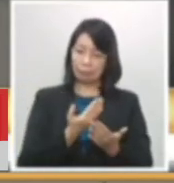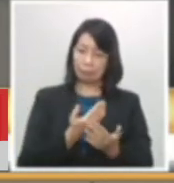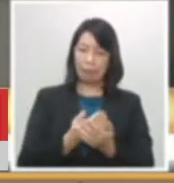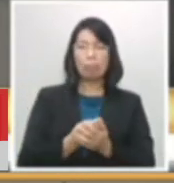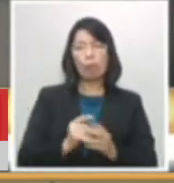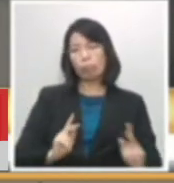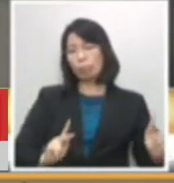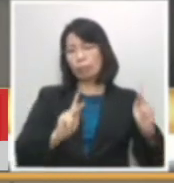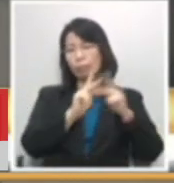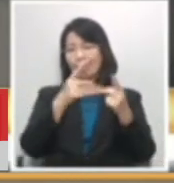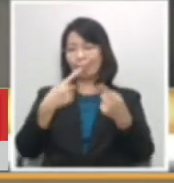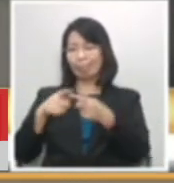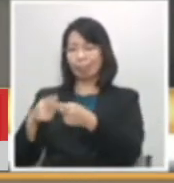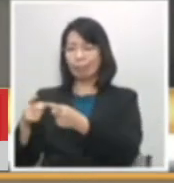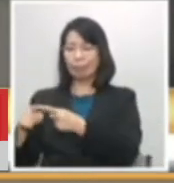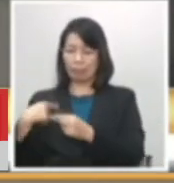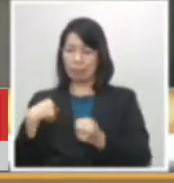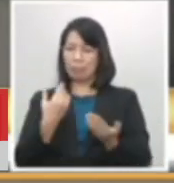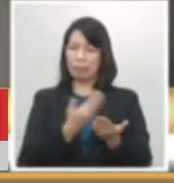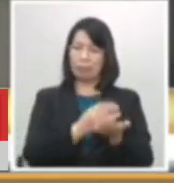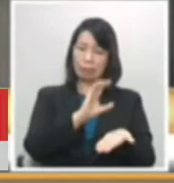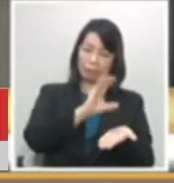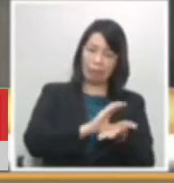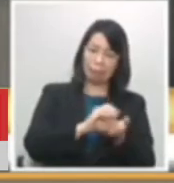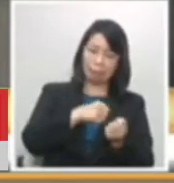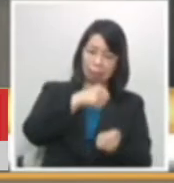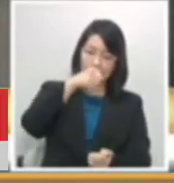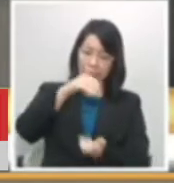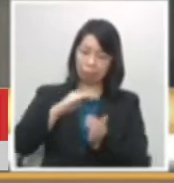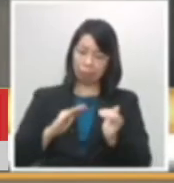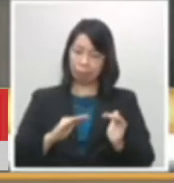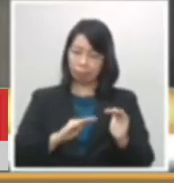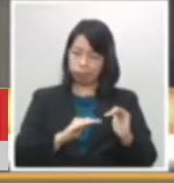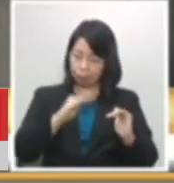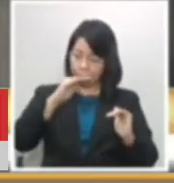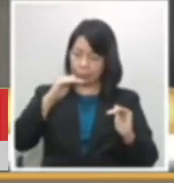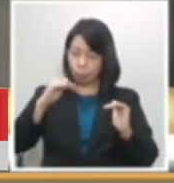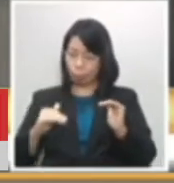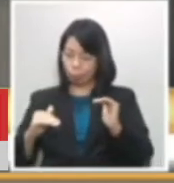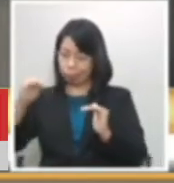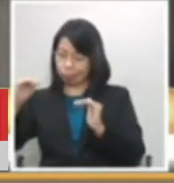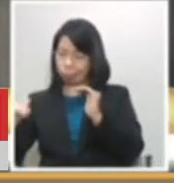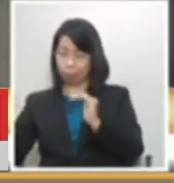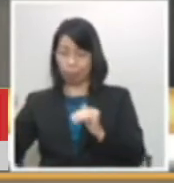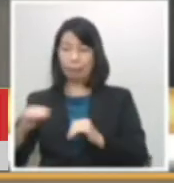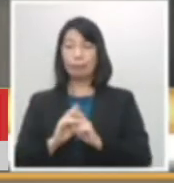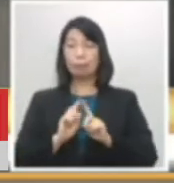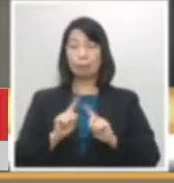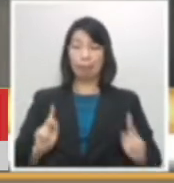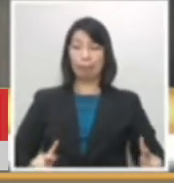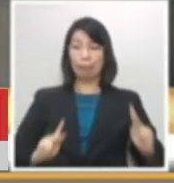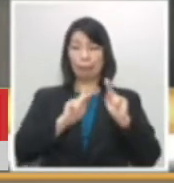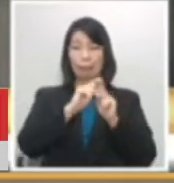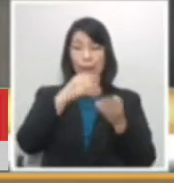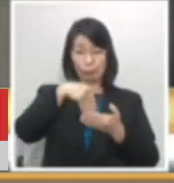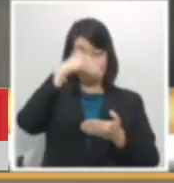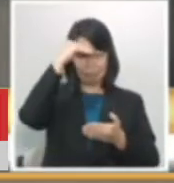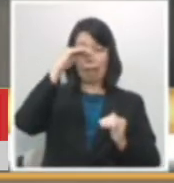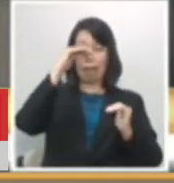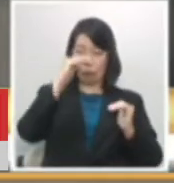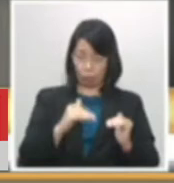ง12,000ล้านแบบกระทรวงศึกษาซึ่งลดลงบ้างปีนี้มาไทยเพิ่มขึ้นกลาโหม